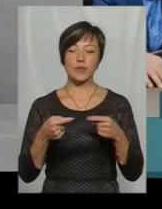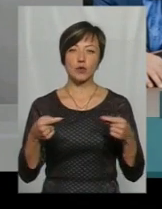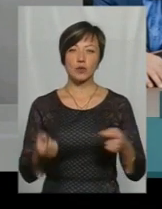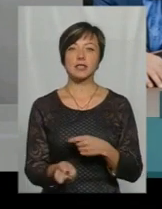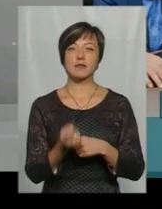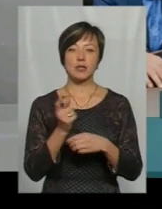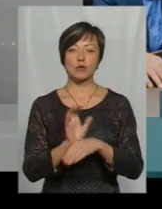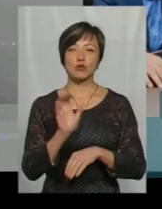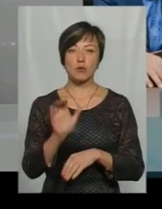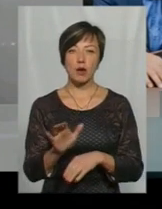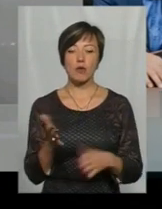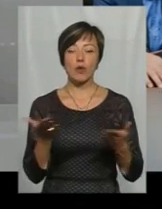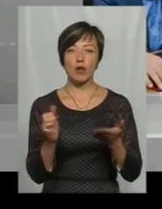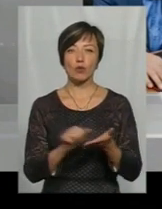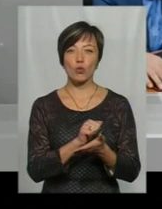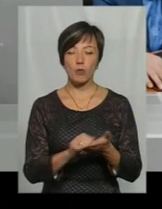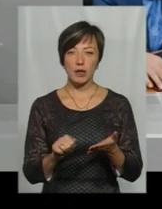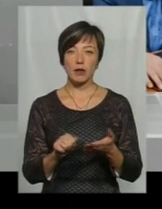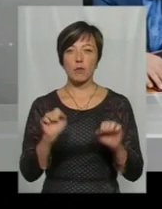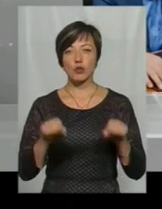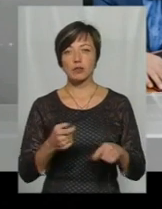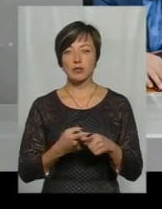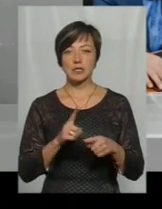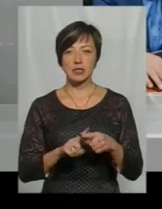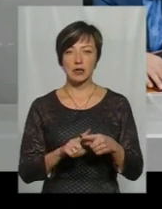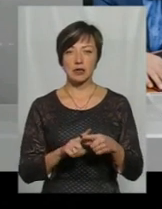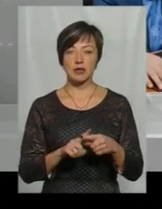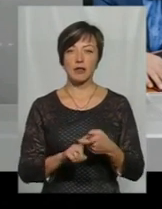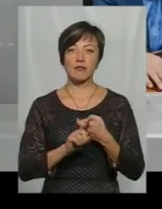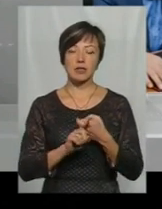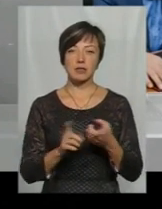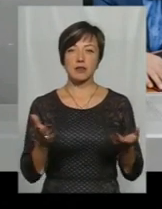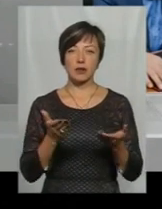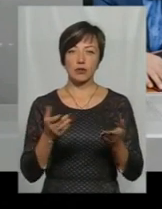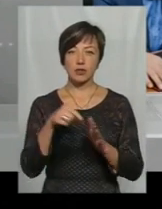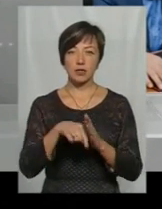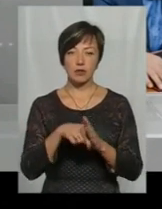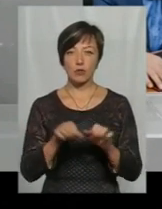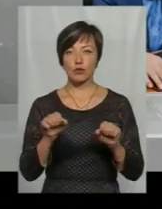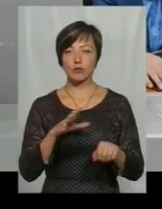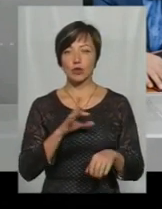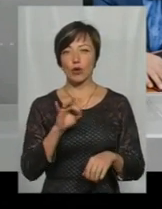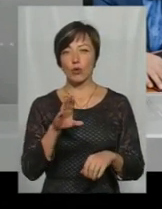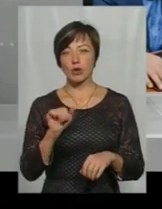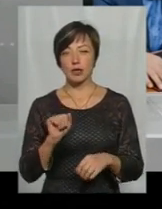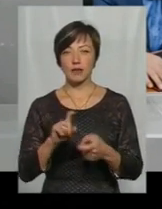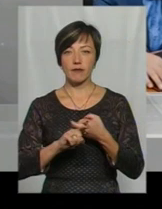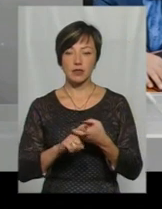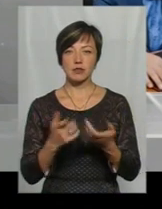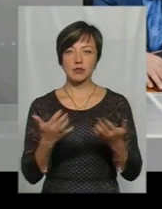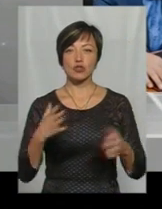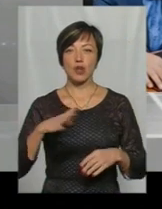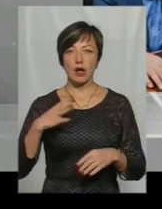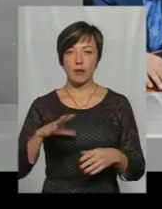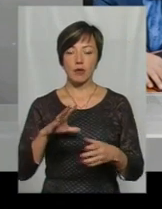Звідки вони поступали, по яких документах. Можливо, це щось інфекційної етіології вірусної. Може бути ротавірусна інфекція. Ми